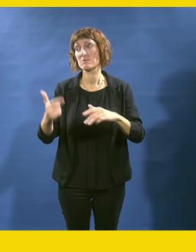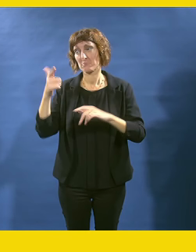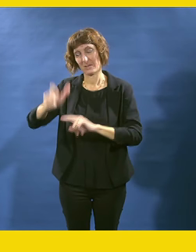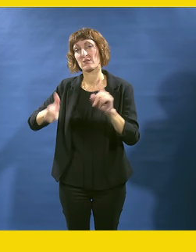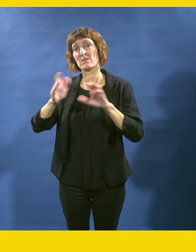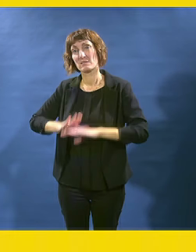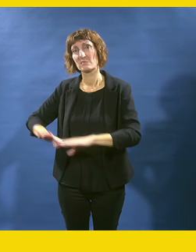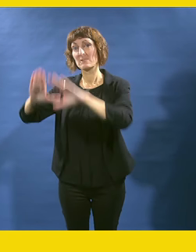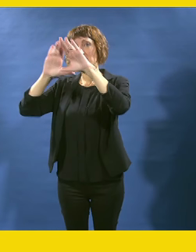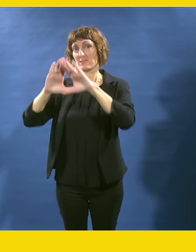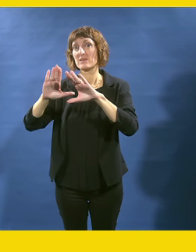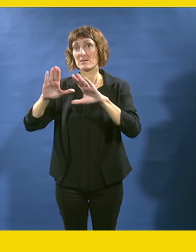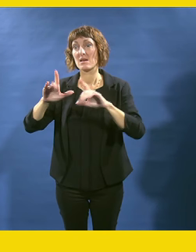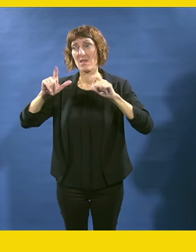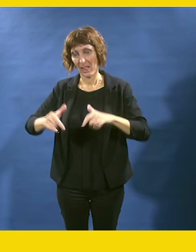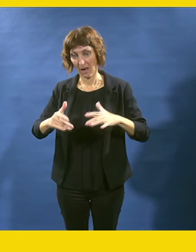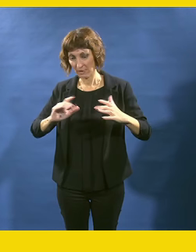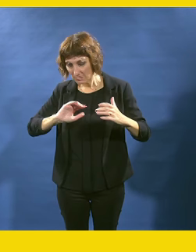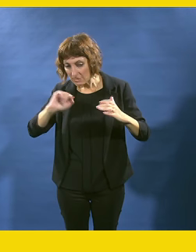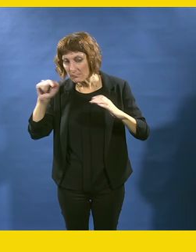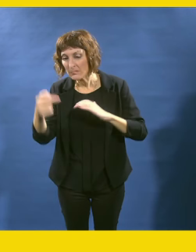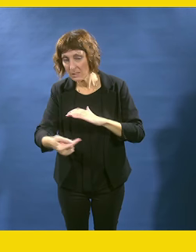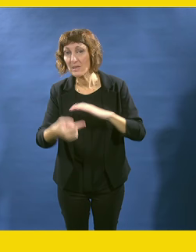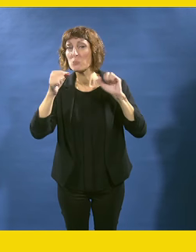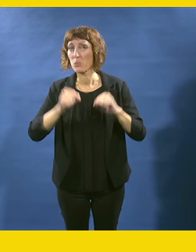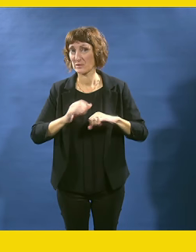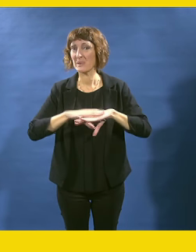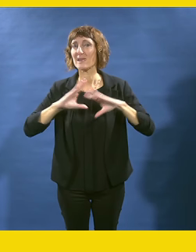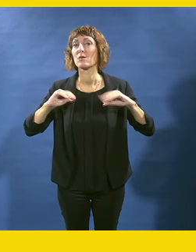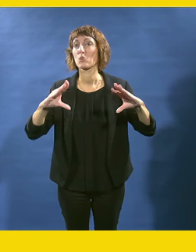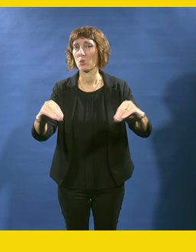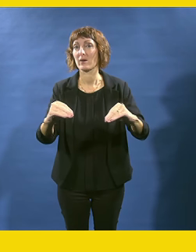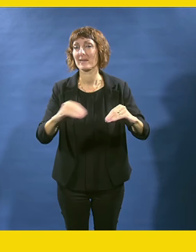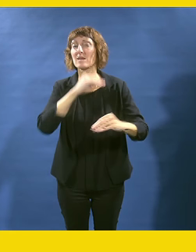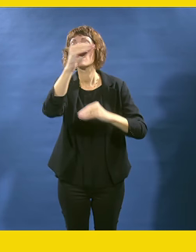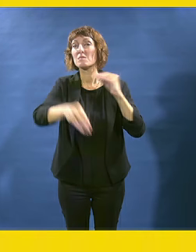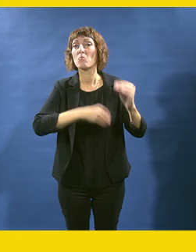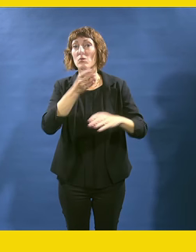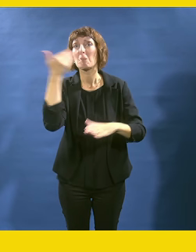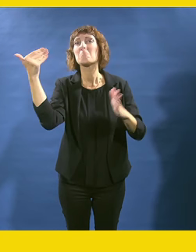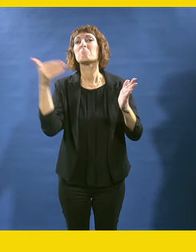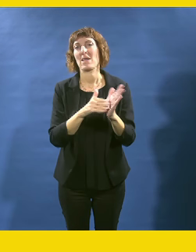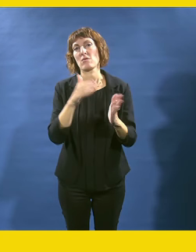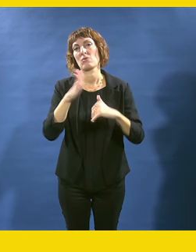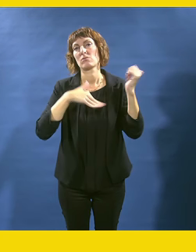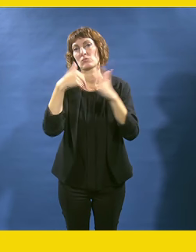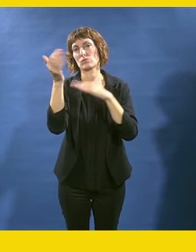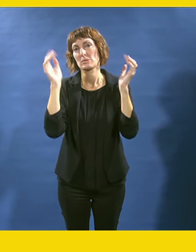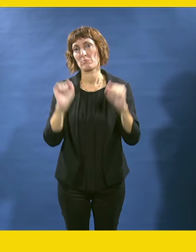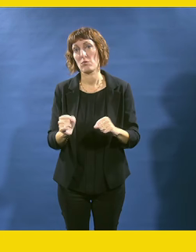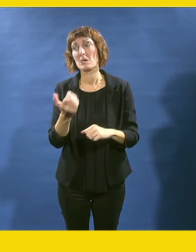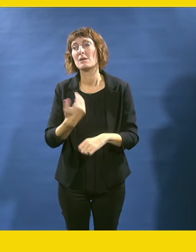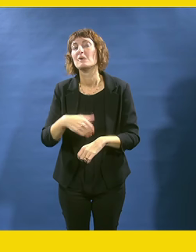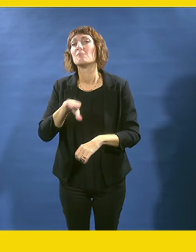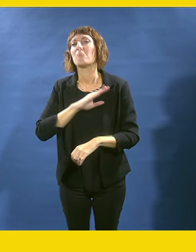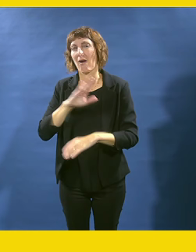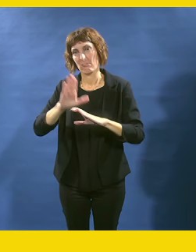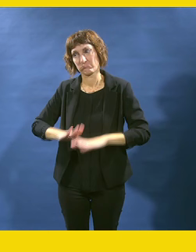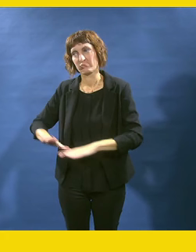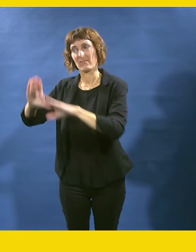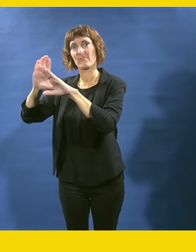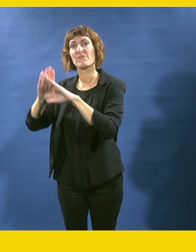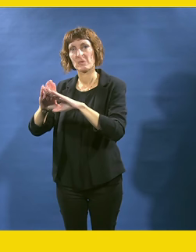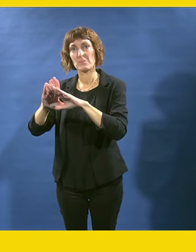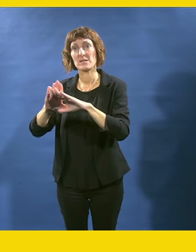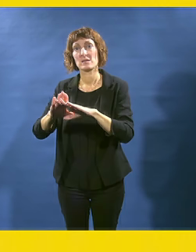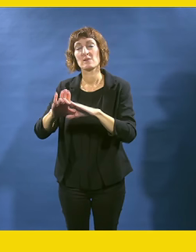mais la possibilité concrète de bâtir un monde meilleur. C'est grâce aux féministes que l'extrême droite a été exclue du pouvoir